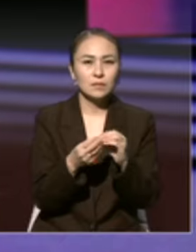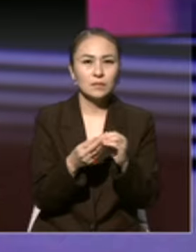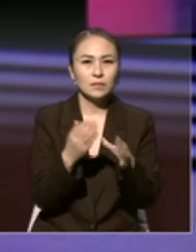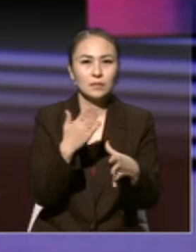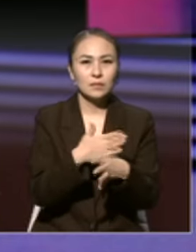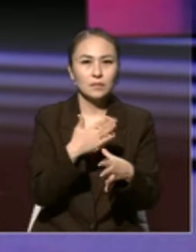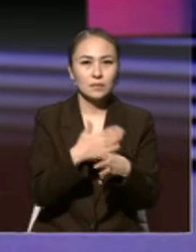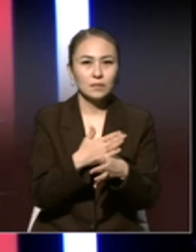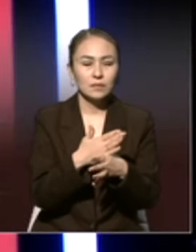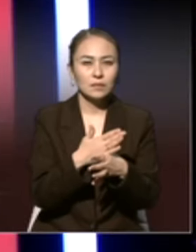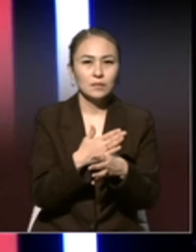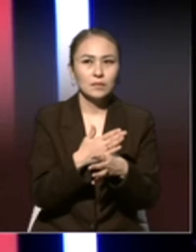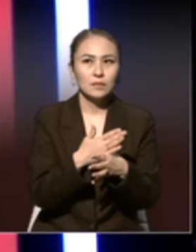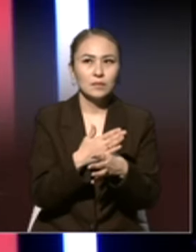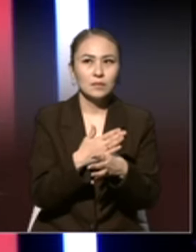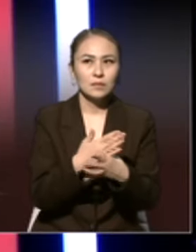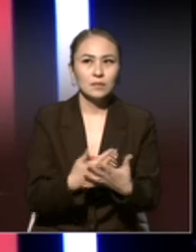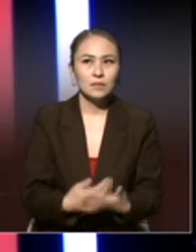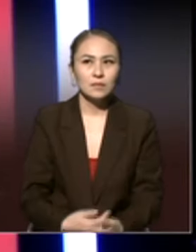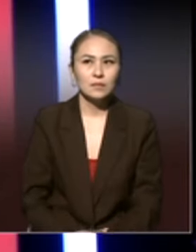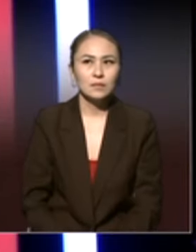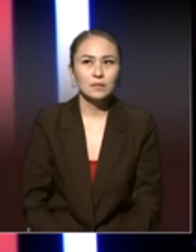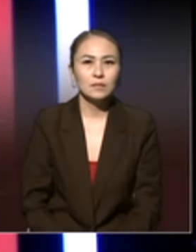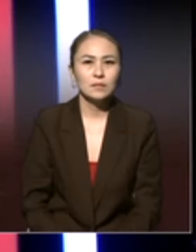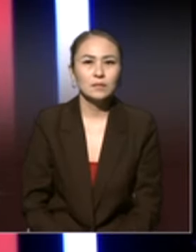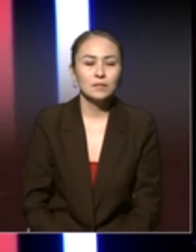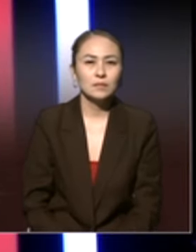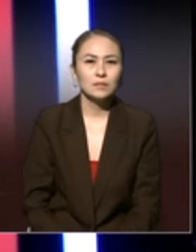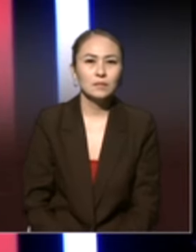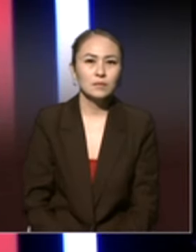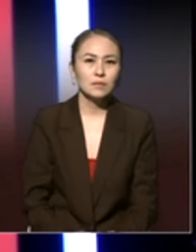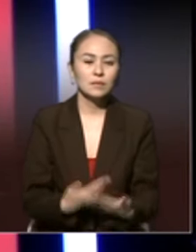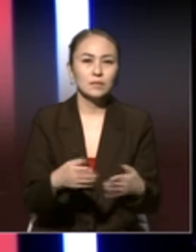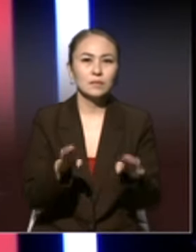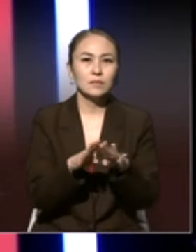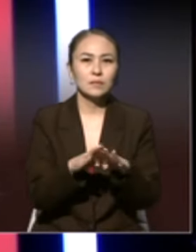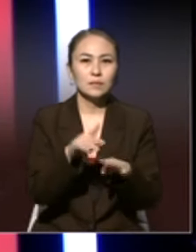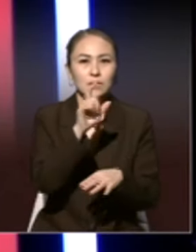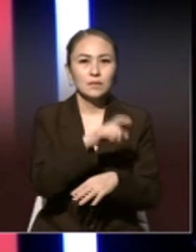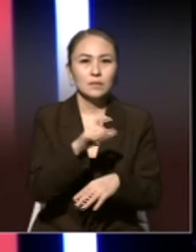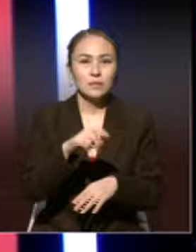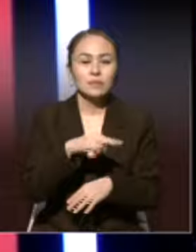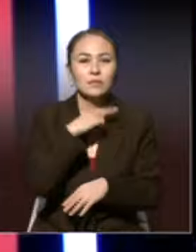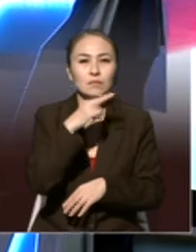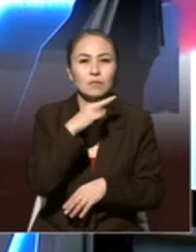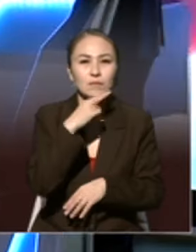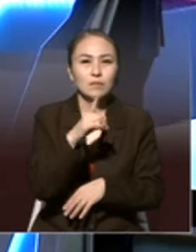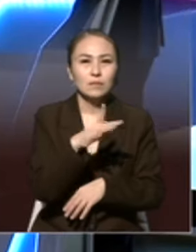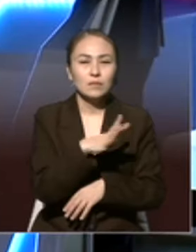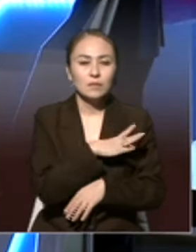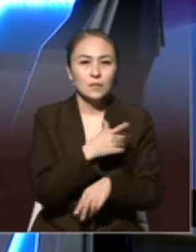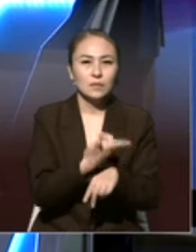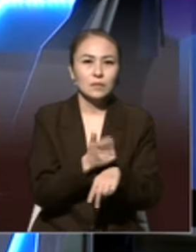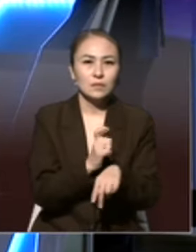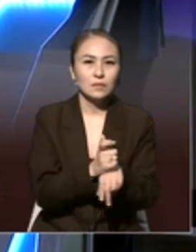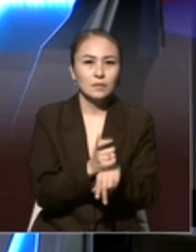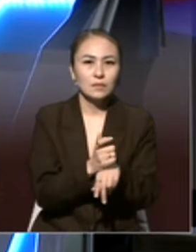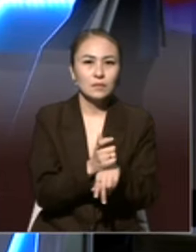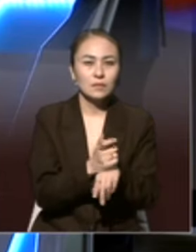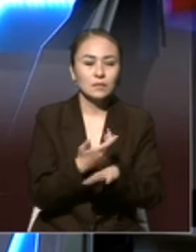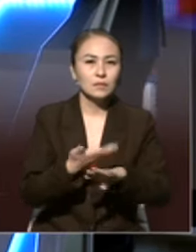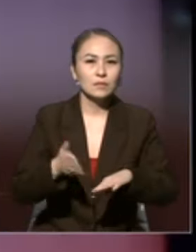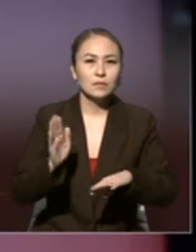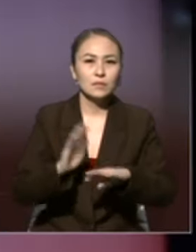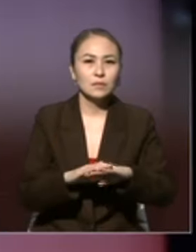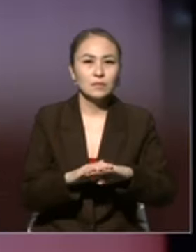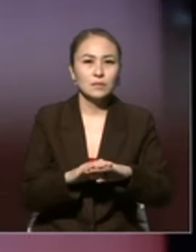көмектеріні ниеттеріңіз қабыл болсын, жарайсыздар. Ең бастысы әрине еріктілер абай болсын, өйткені шынымен де енді қиын